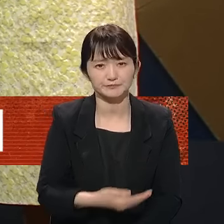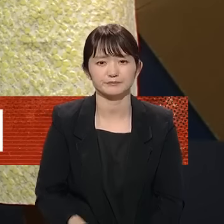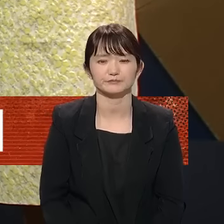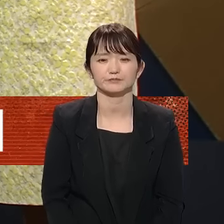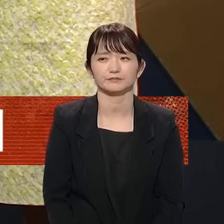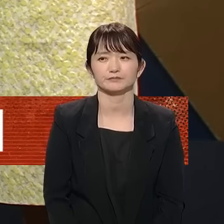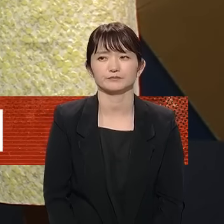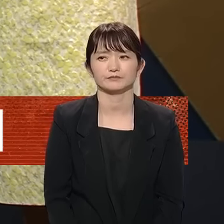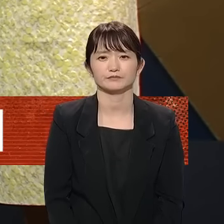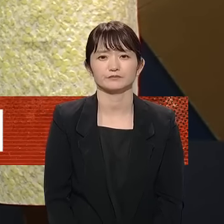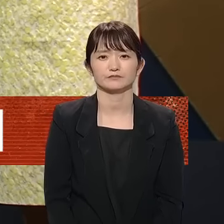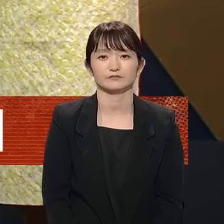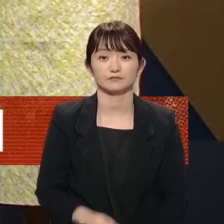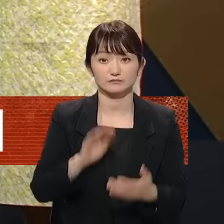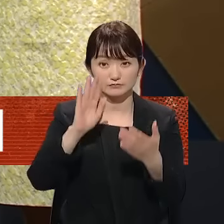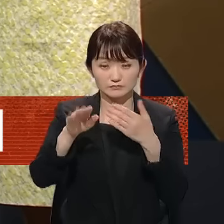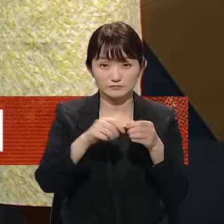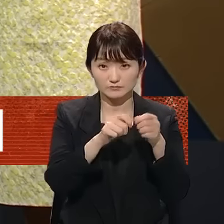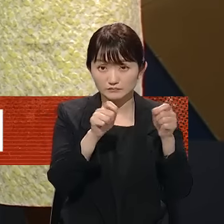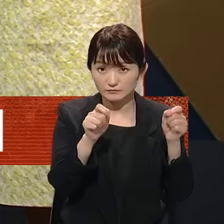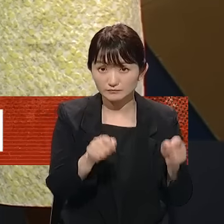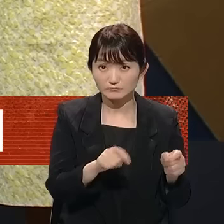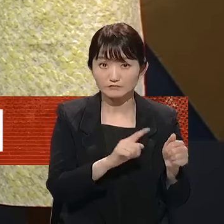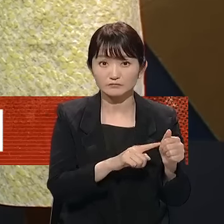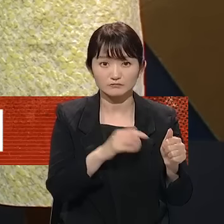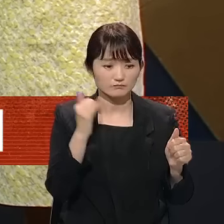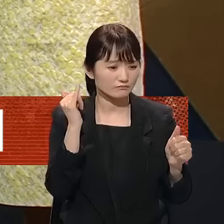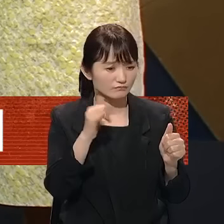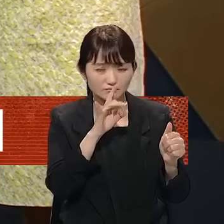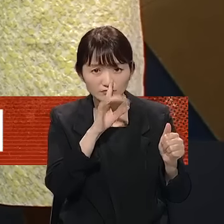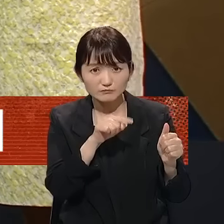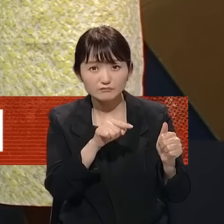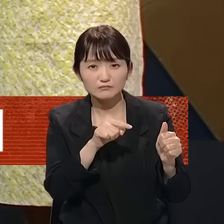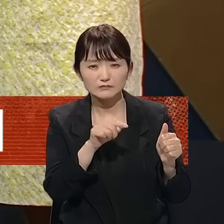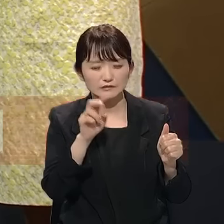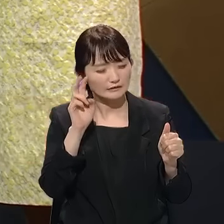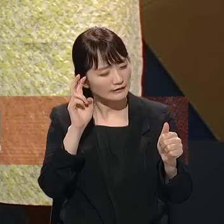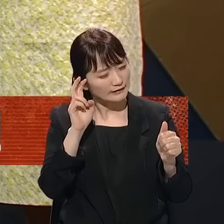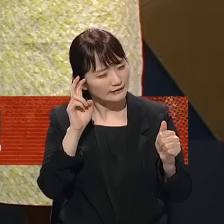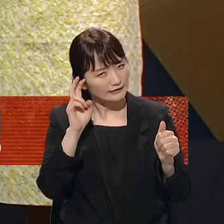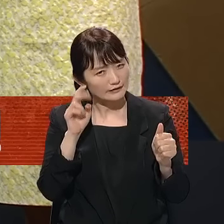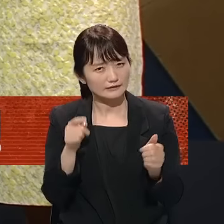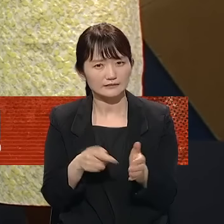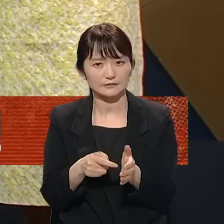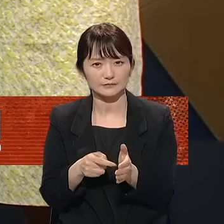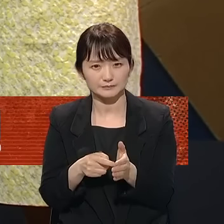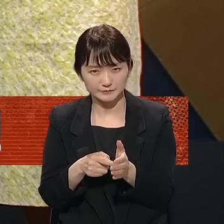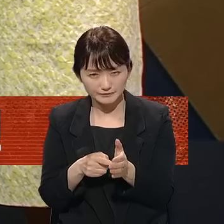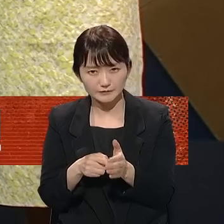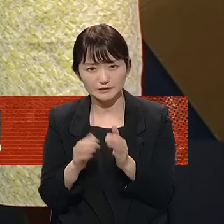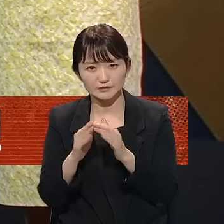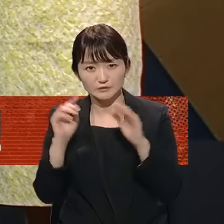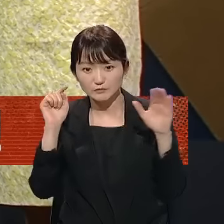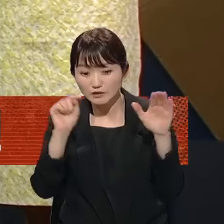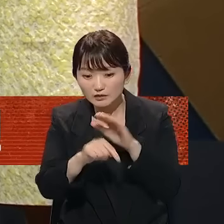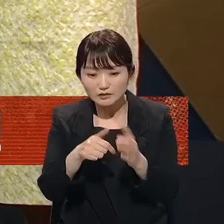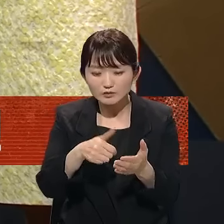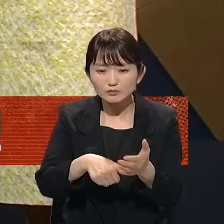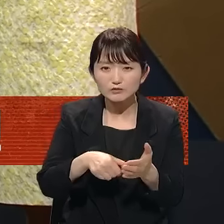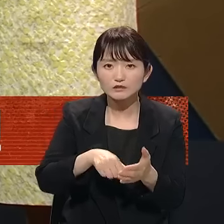알려줬는데요. 그 이후 동료는 연락 두절. 이 혹시나는 마음에 급히 찾은 집에서는 물건